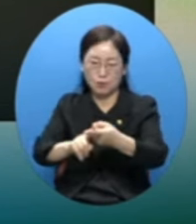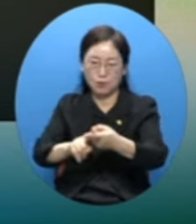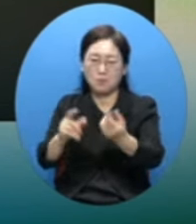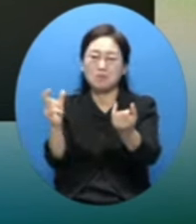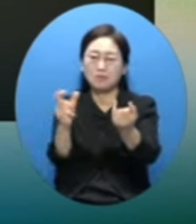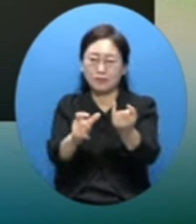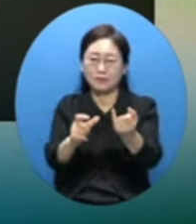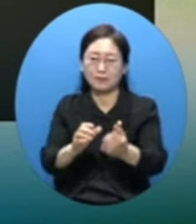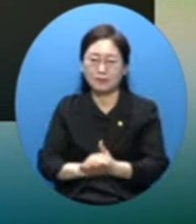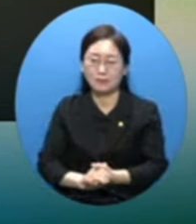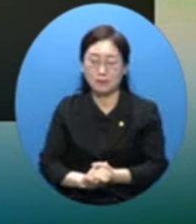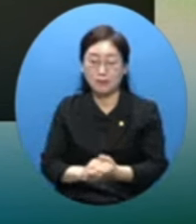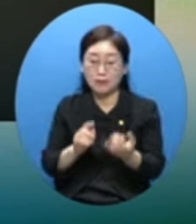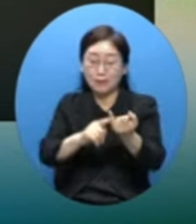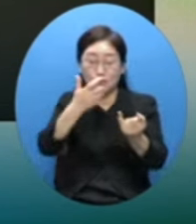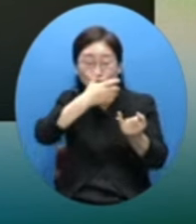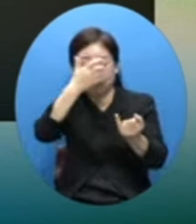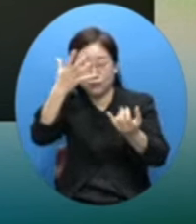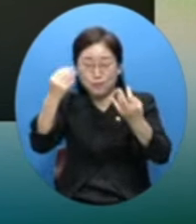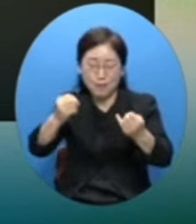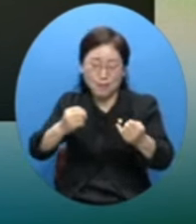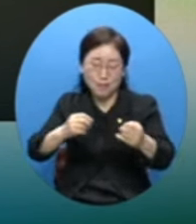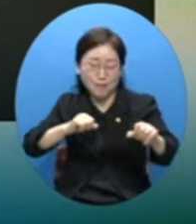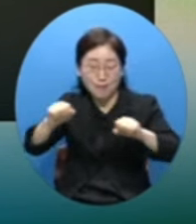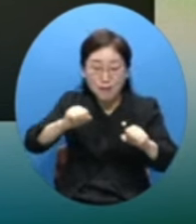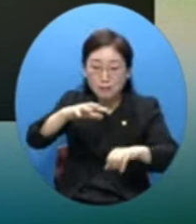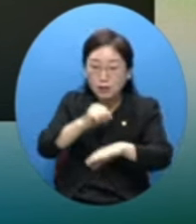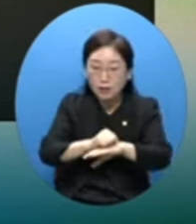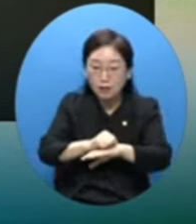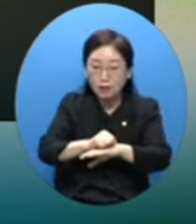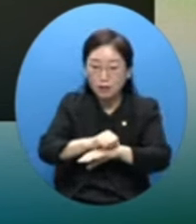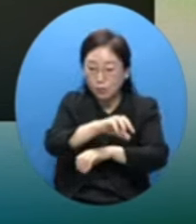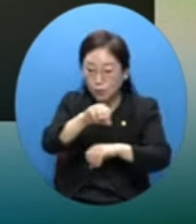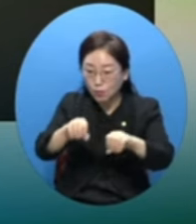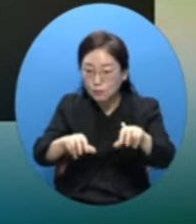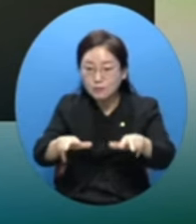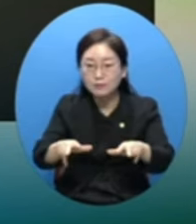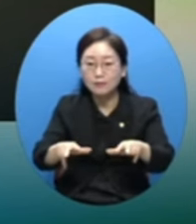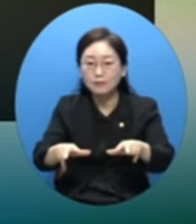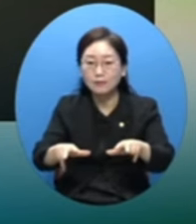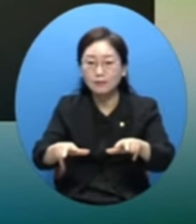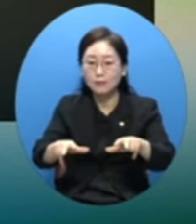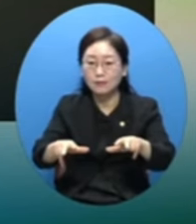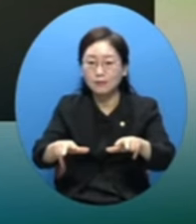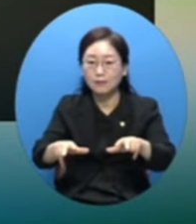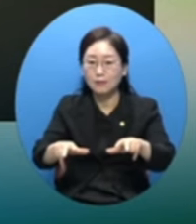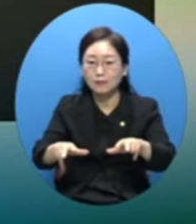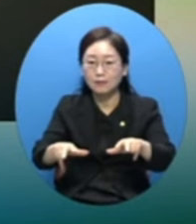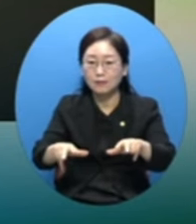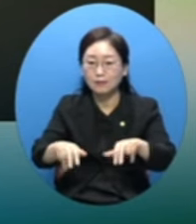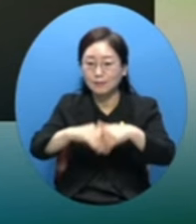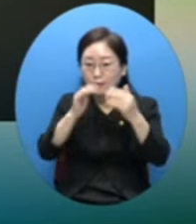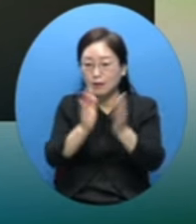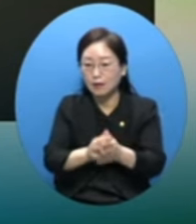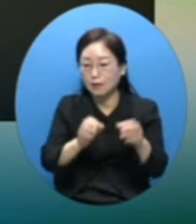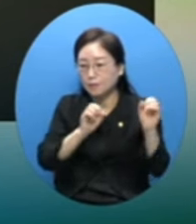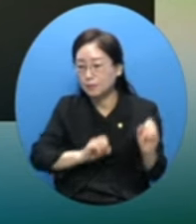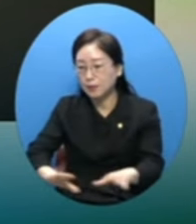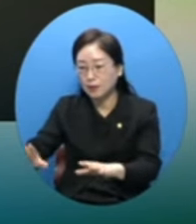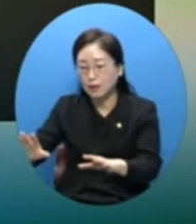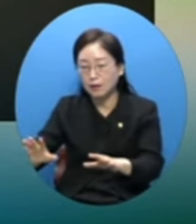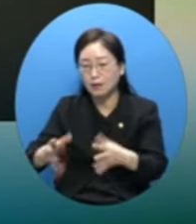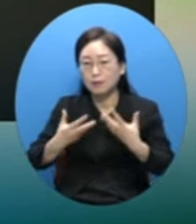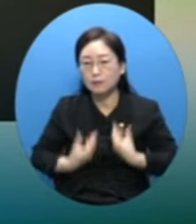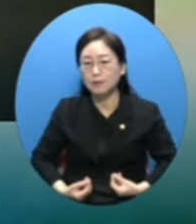말했습니다 꿈많고 생계 발할 그때 모든 걸 다 잃어버릴 것 같은 그런 절망에